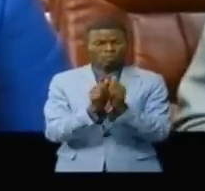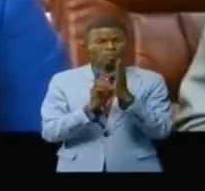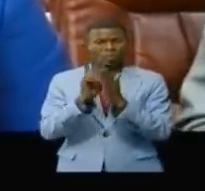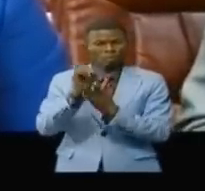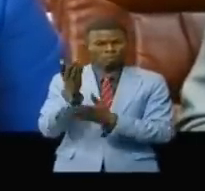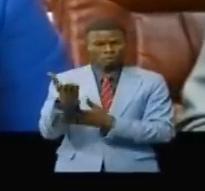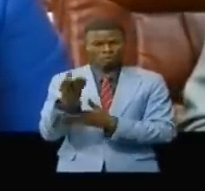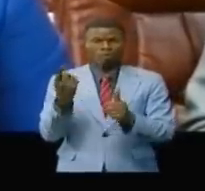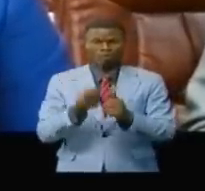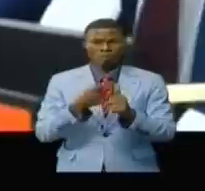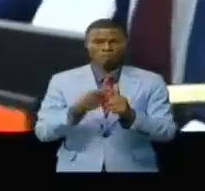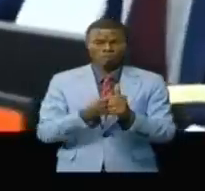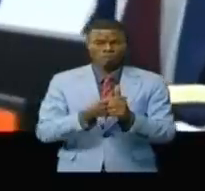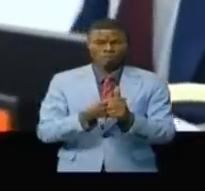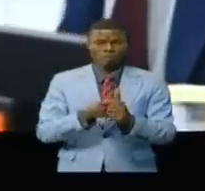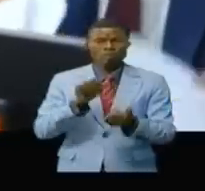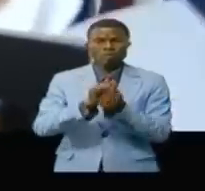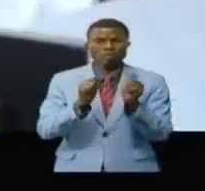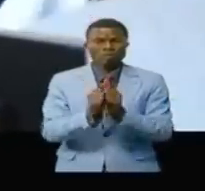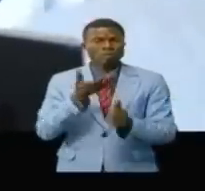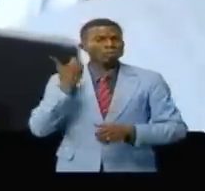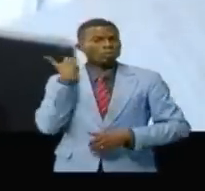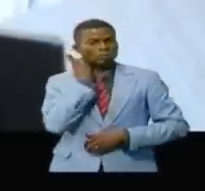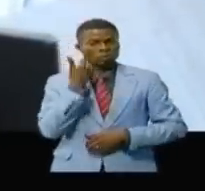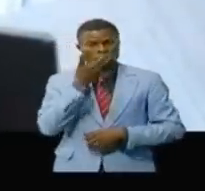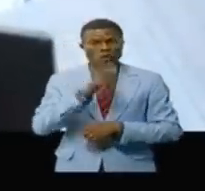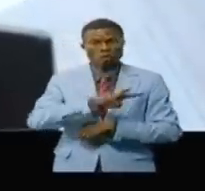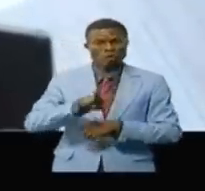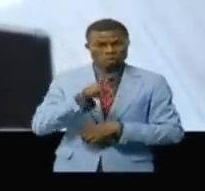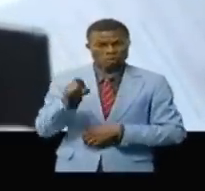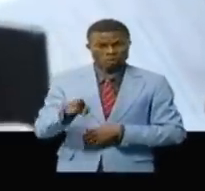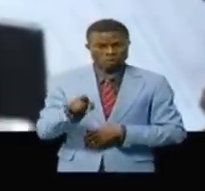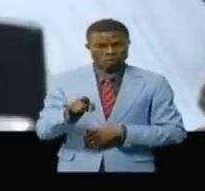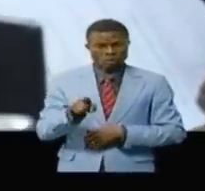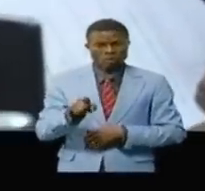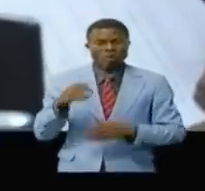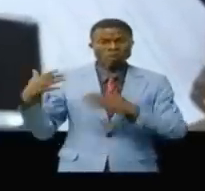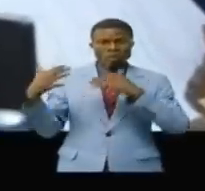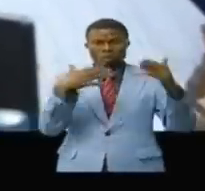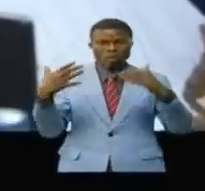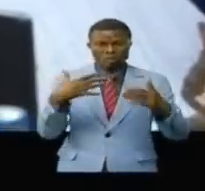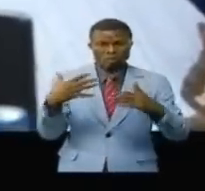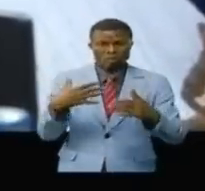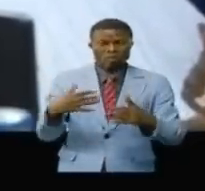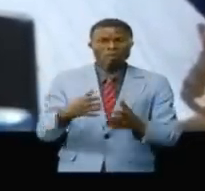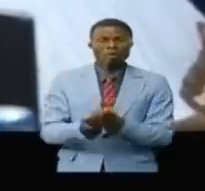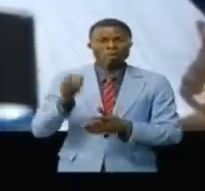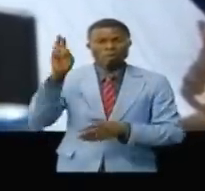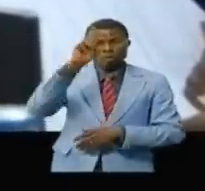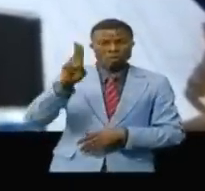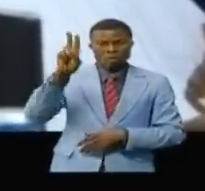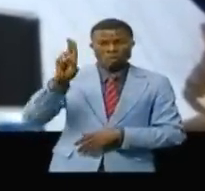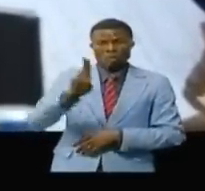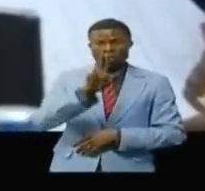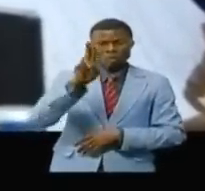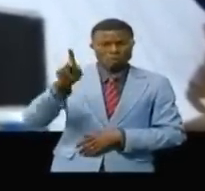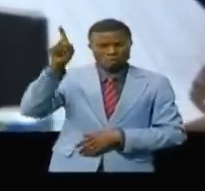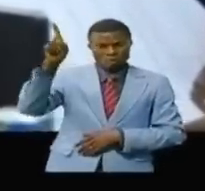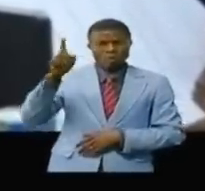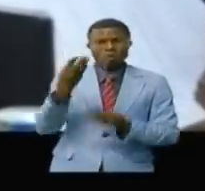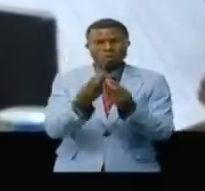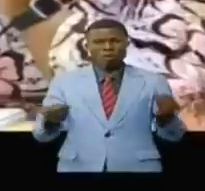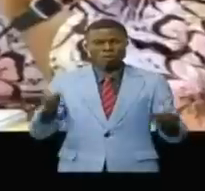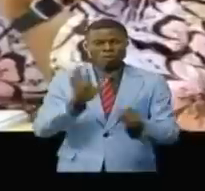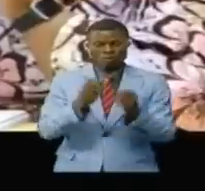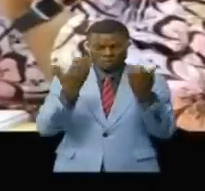émergentes, notamment les effets de la pandémie à COVID-19, de la guerre russo-ukrainienne, ainsi que les résultats des